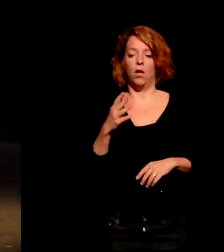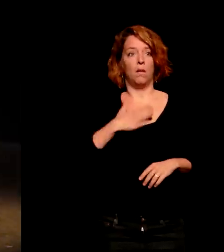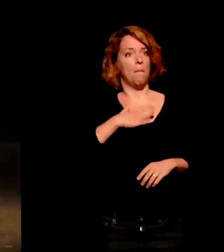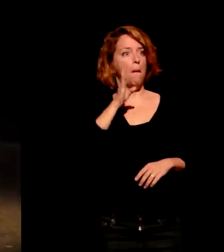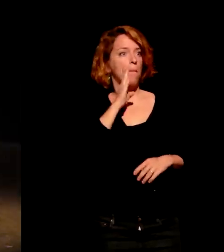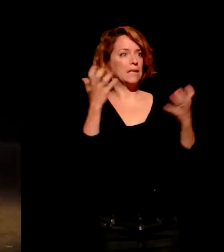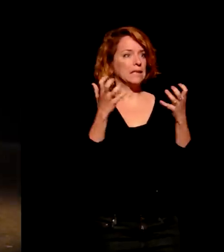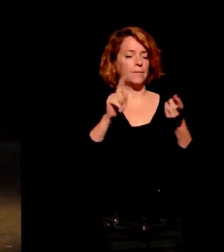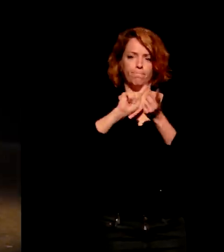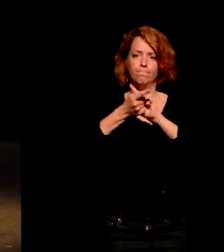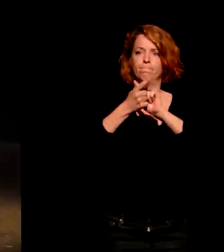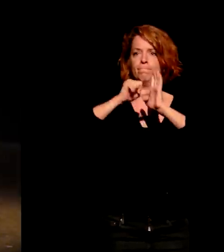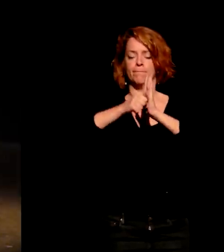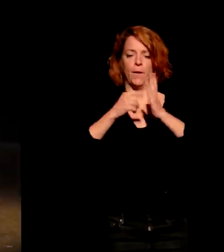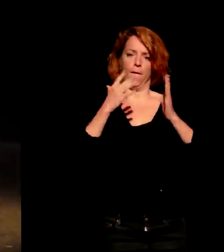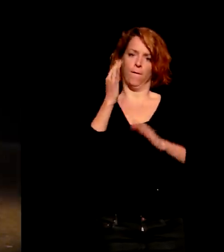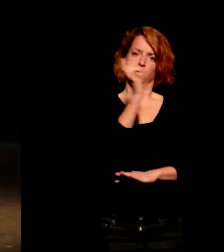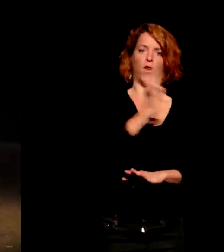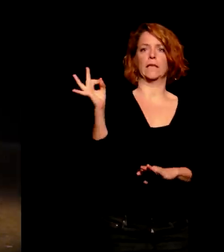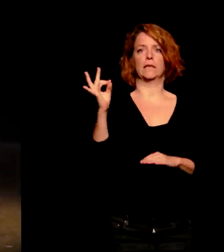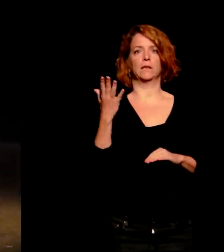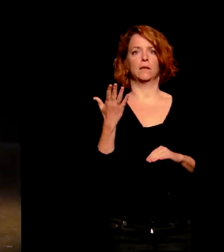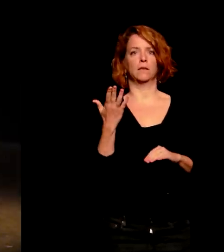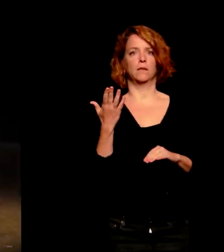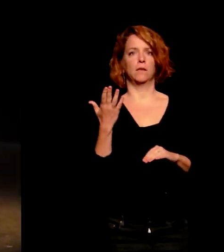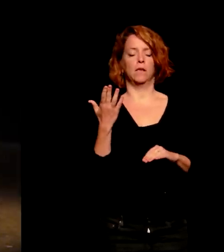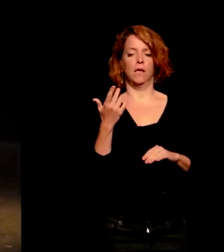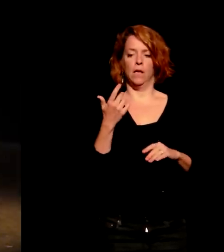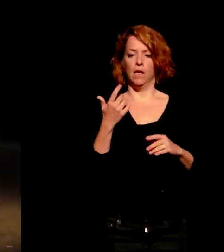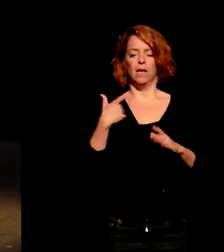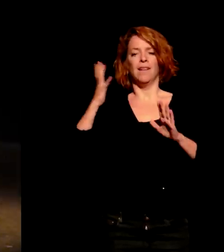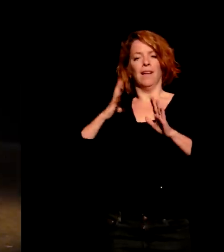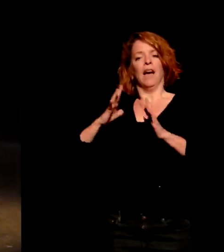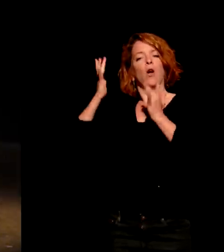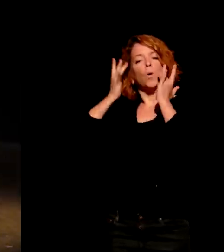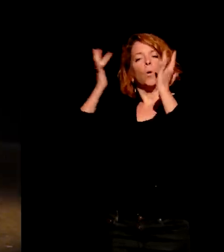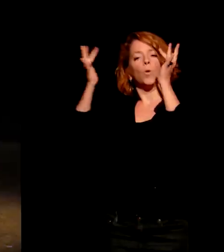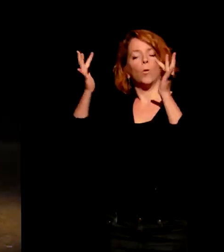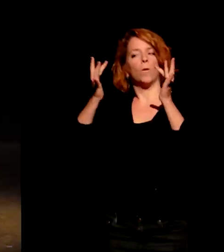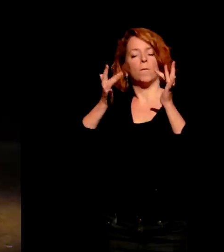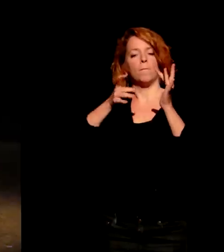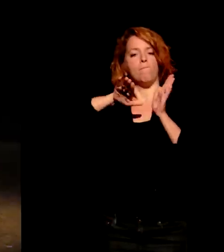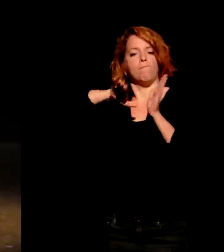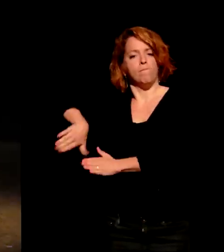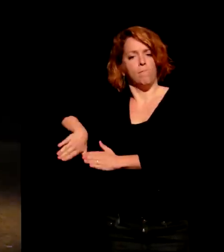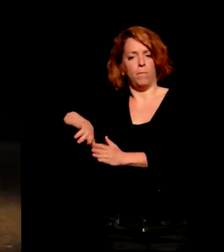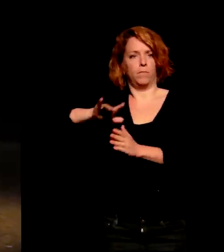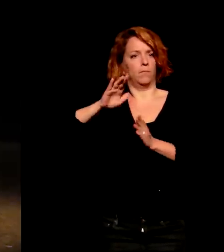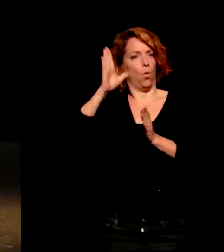être française. Et pour elle, être française, ça voulait dire mettre de côté une partie de sa culture, voilà, elle voulait être